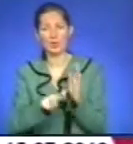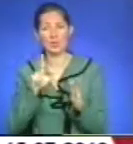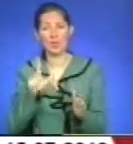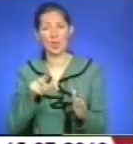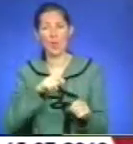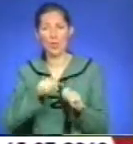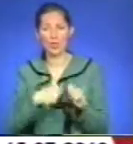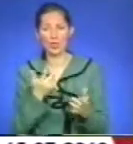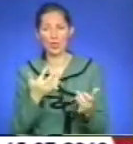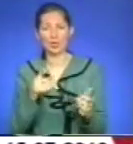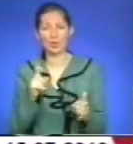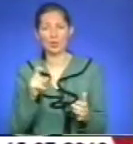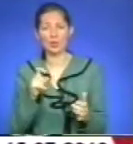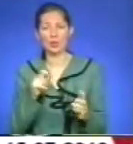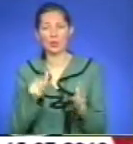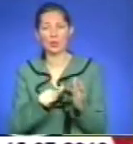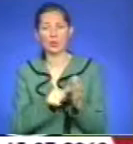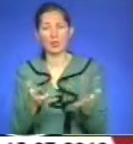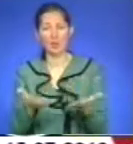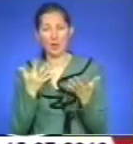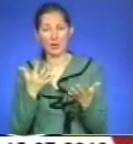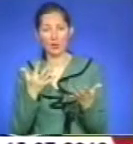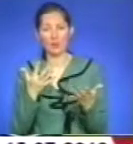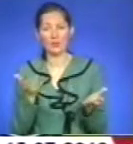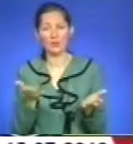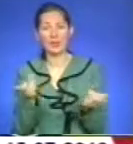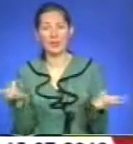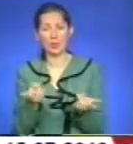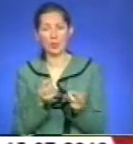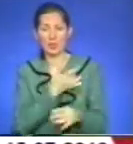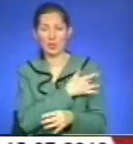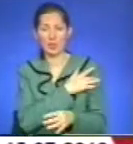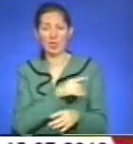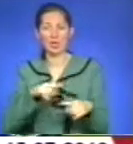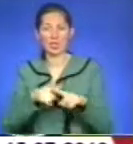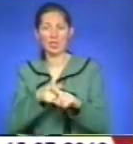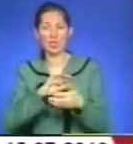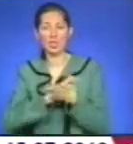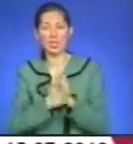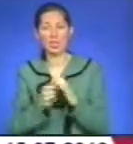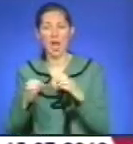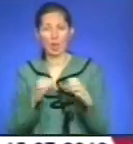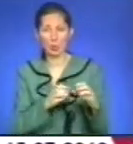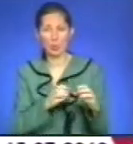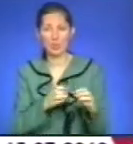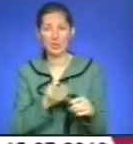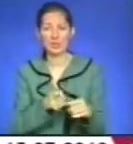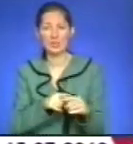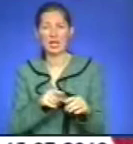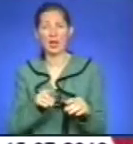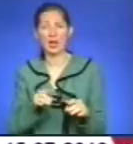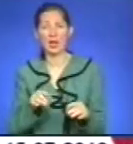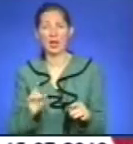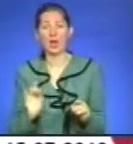ще 116 виявлено, тобто де потрібно санітарно-технічний стан автобуса, це сідушки, як ми